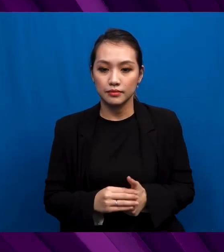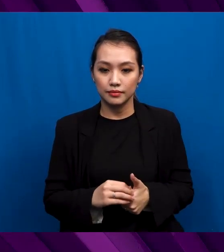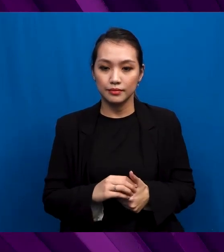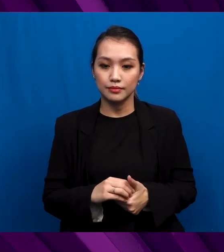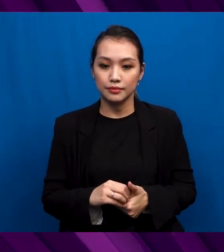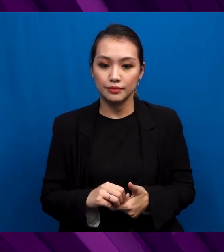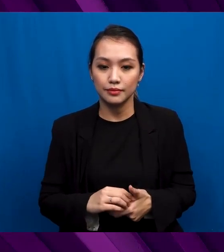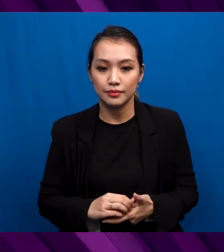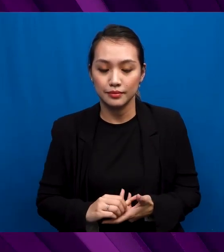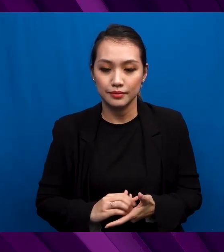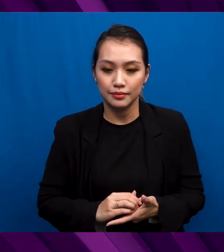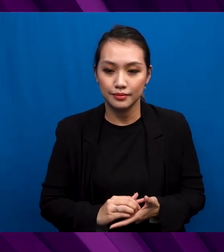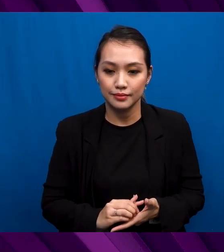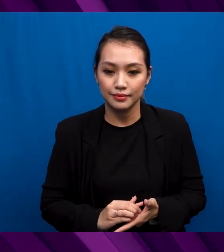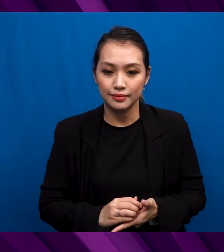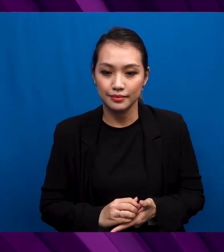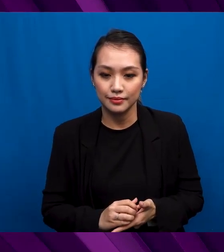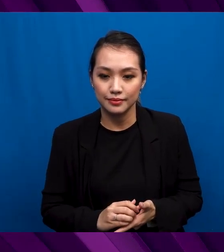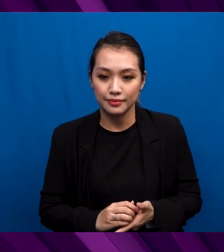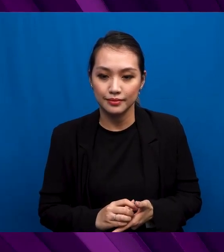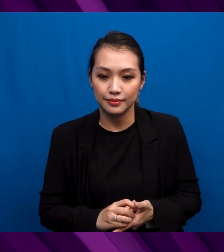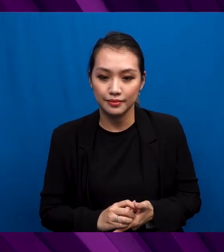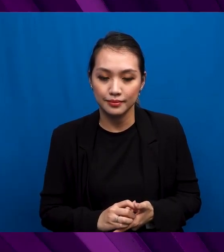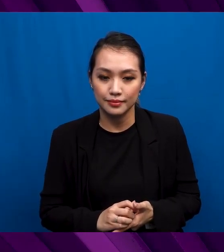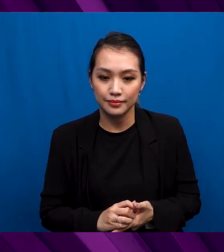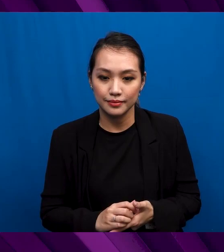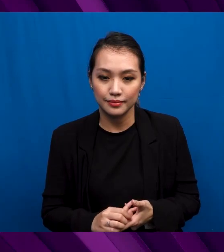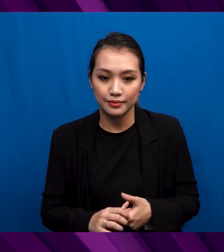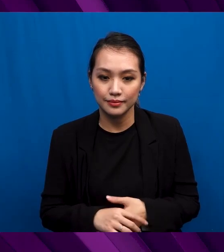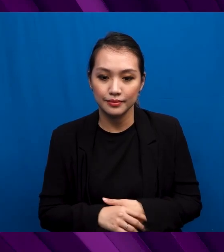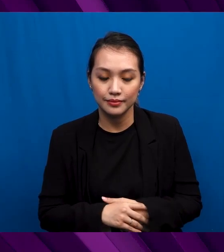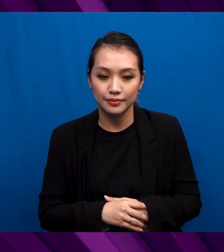depan-Mu dan korban yang terbakar seluruhnya di atas mezbah-Mu.